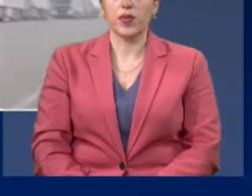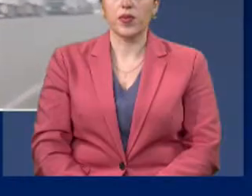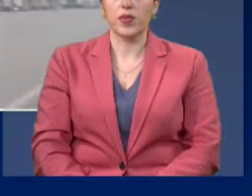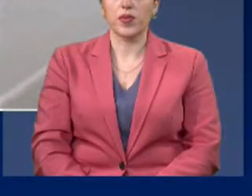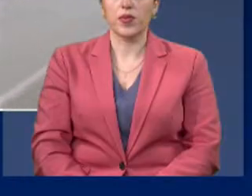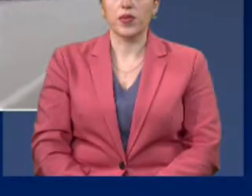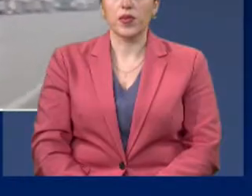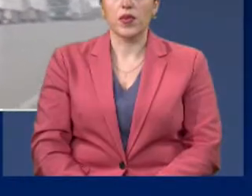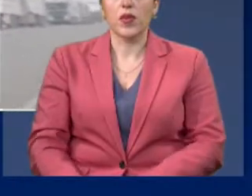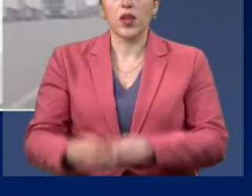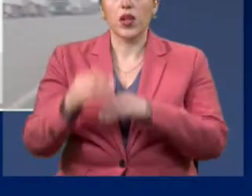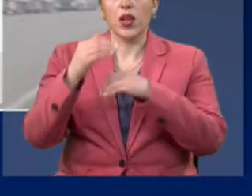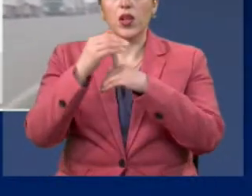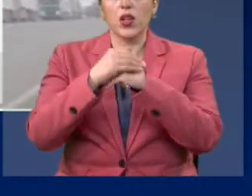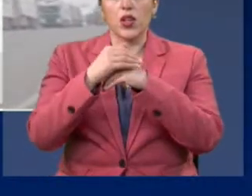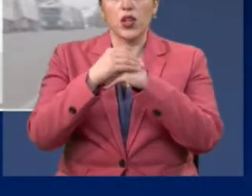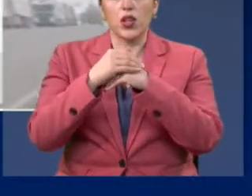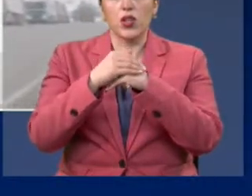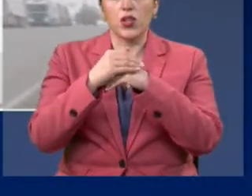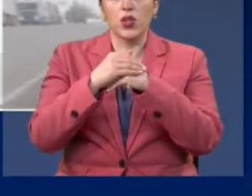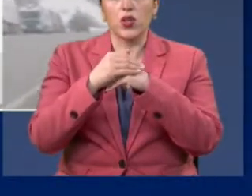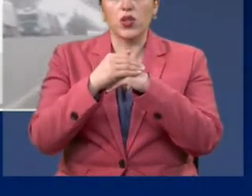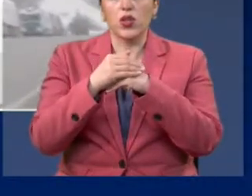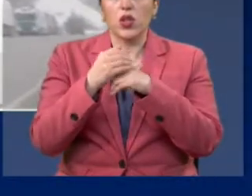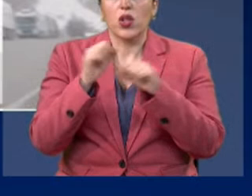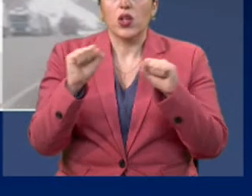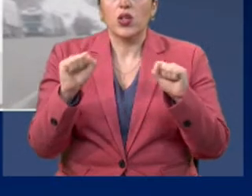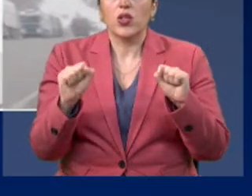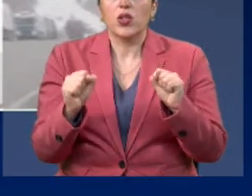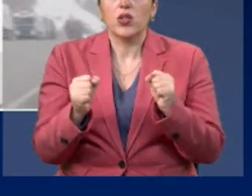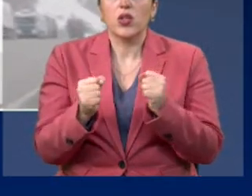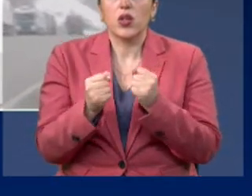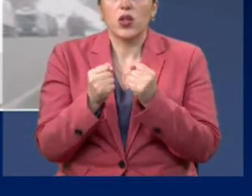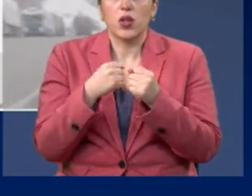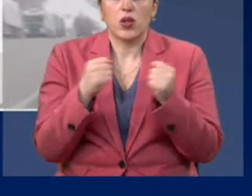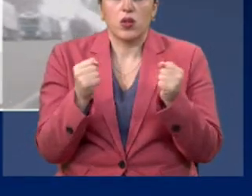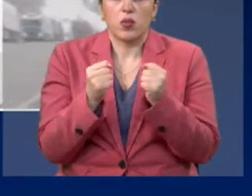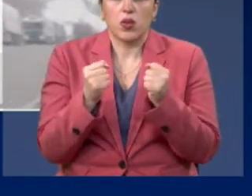Գիշերը պատկերացրեք, առանց տակության են քնում տղերքը, որ